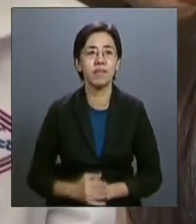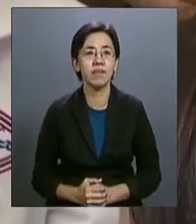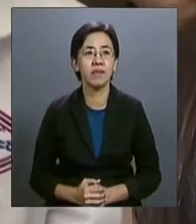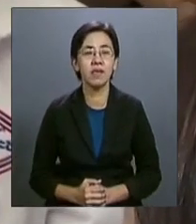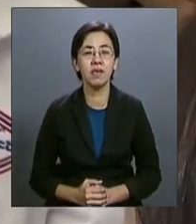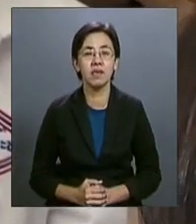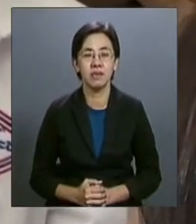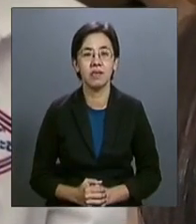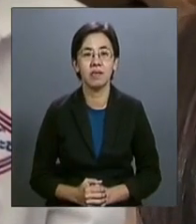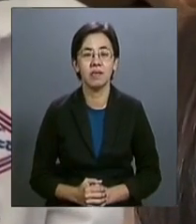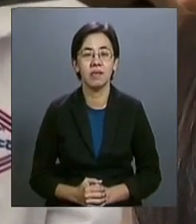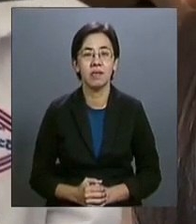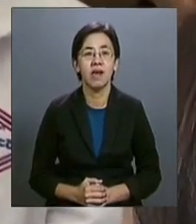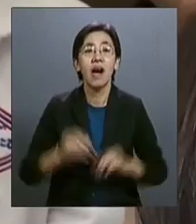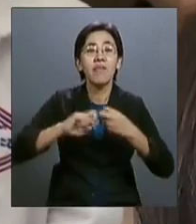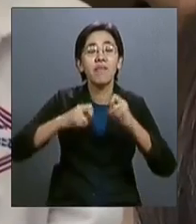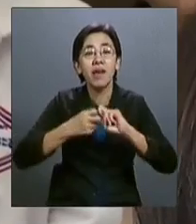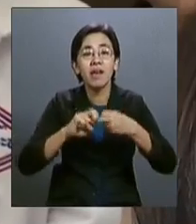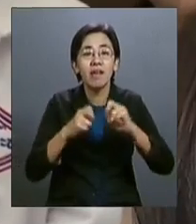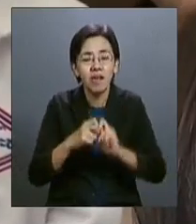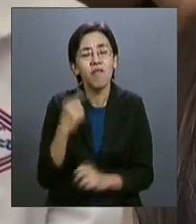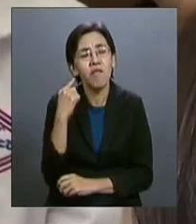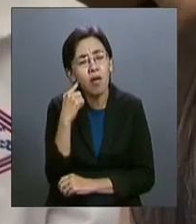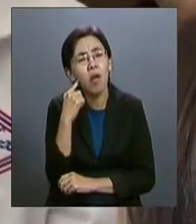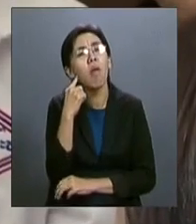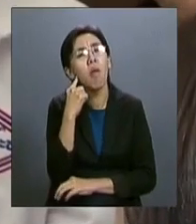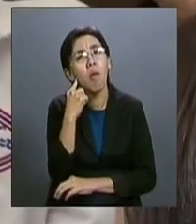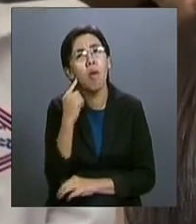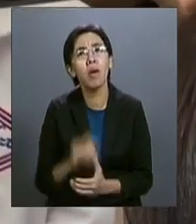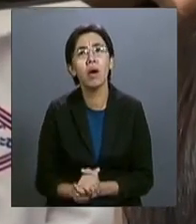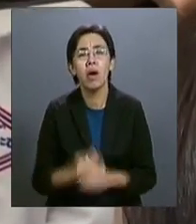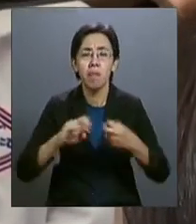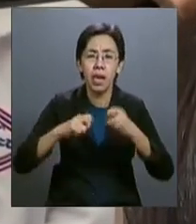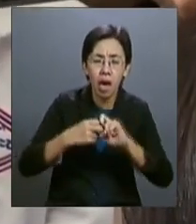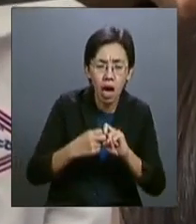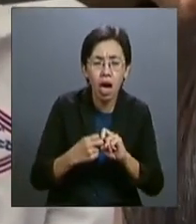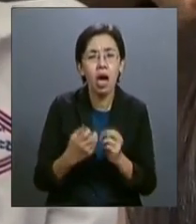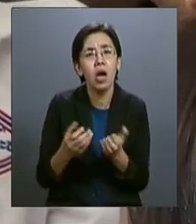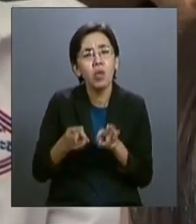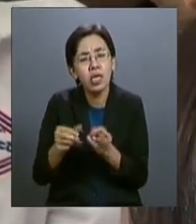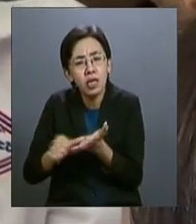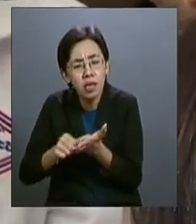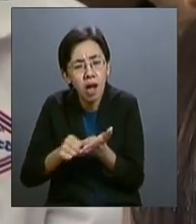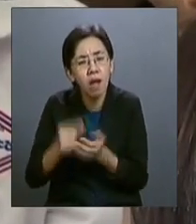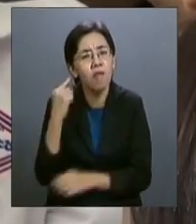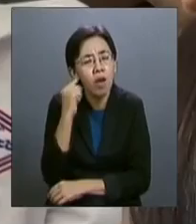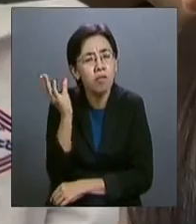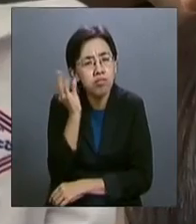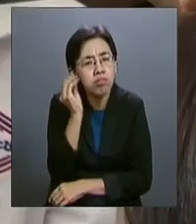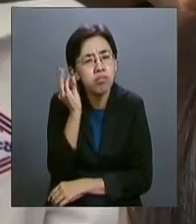ยกันฟังปัญหาผมนั่งฟังจริงๆวันนั้นน่ะนั่งฟังกิจกรรมฟังปัญหาการแก้ปัญหาประชาชนรู้สึกว่าน่าสนใจแล้